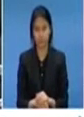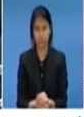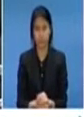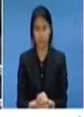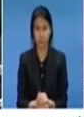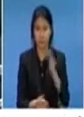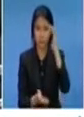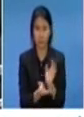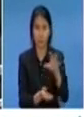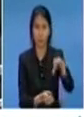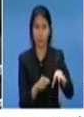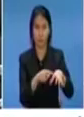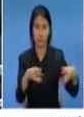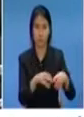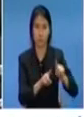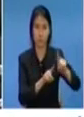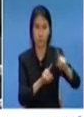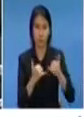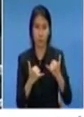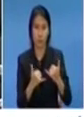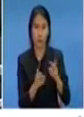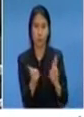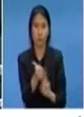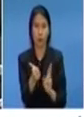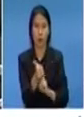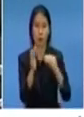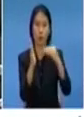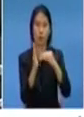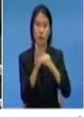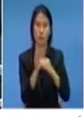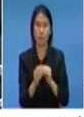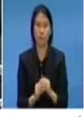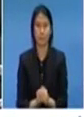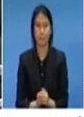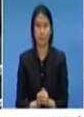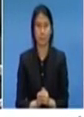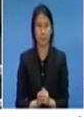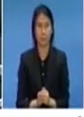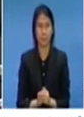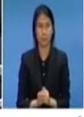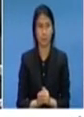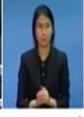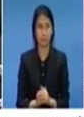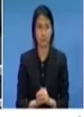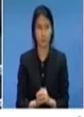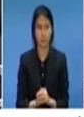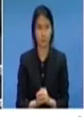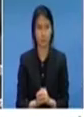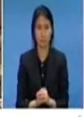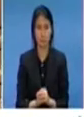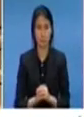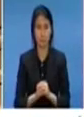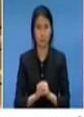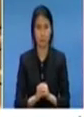1และปัจจุบันเป็นรองผู้ว่าราชการกรุงเทพมหานครขอเชิญครับ ครับ กราบขอบพระคุณ